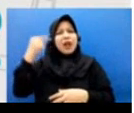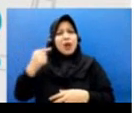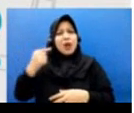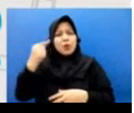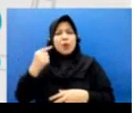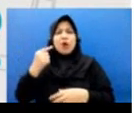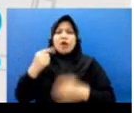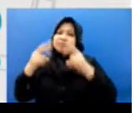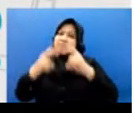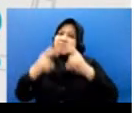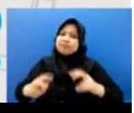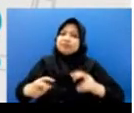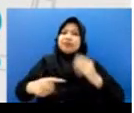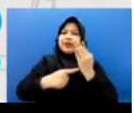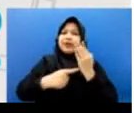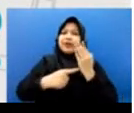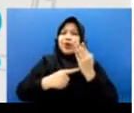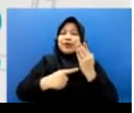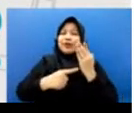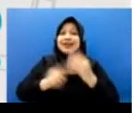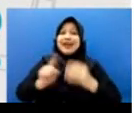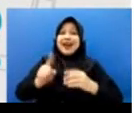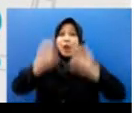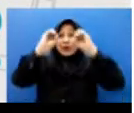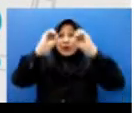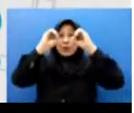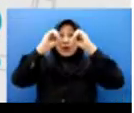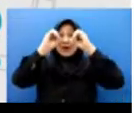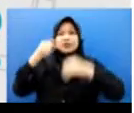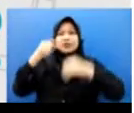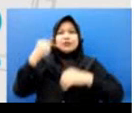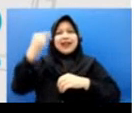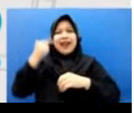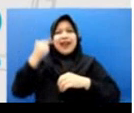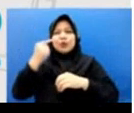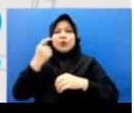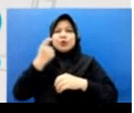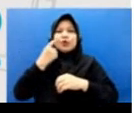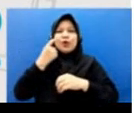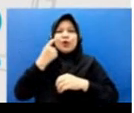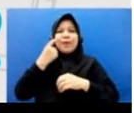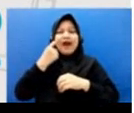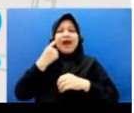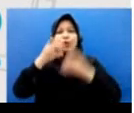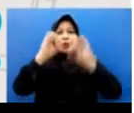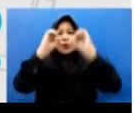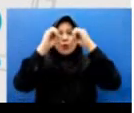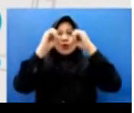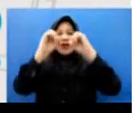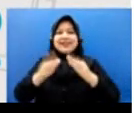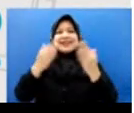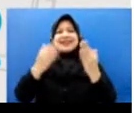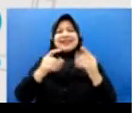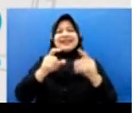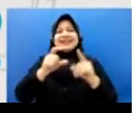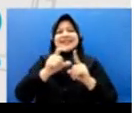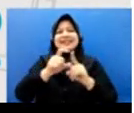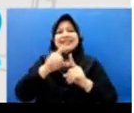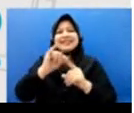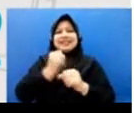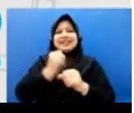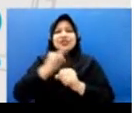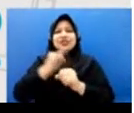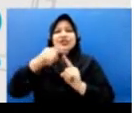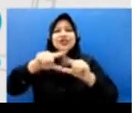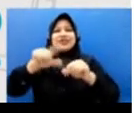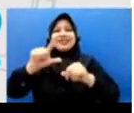di Google itu saya selalu membaca atau membuka Google Applied Digital Skills untuk saya mengupgrade dunia yang baik. Termasuk